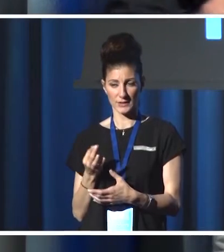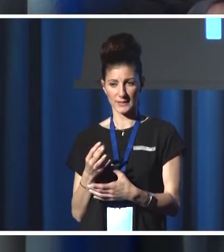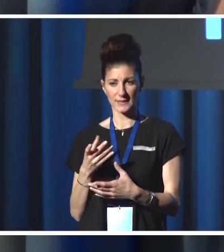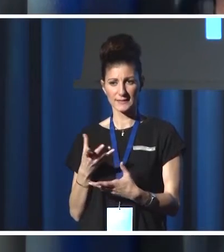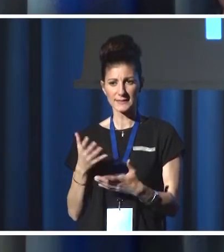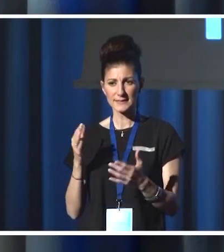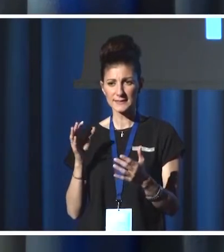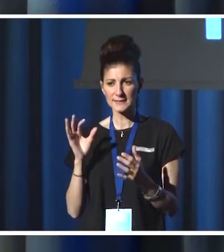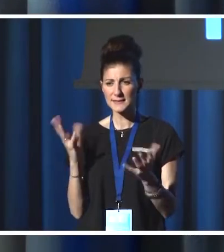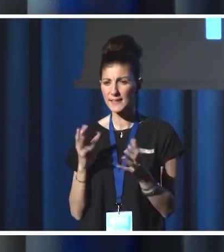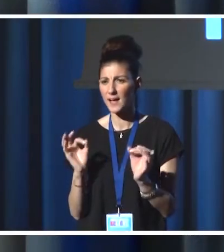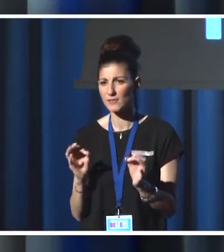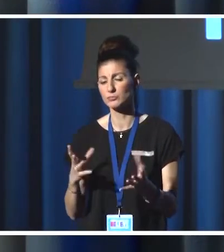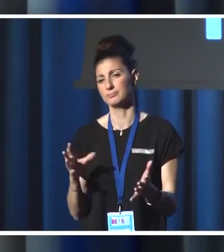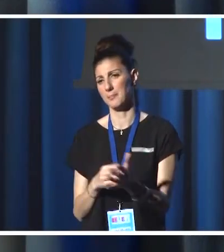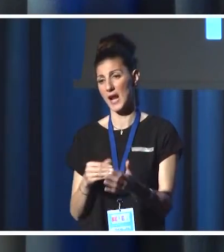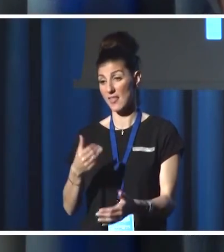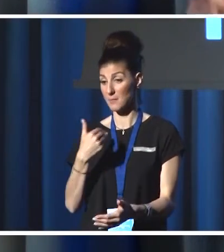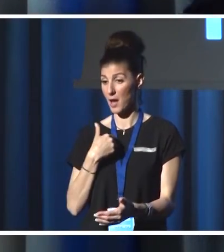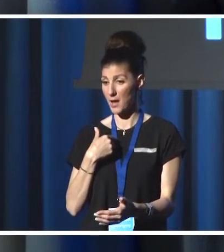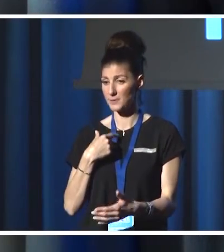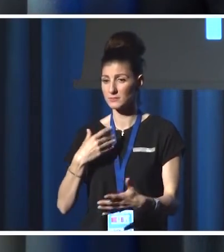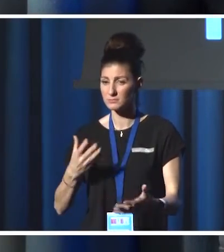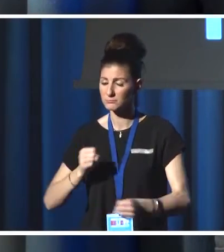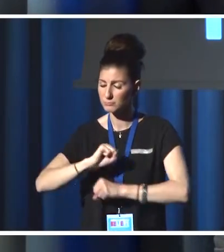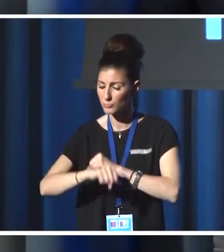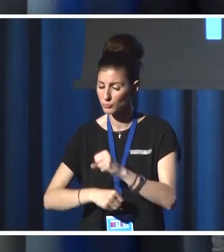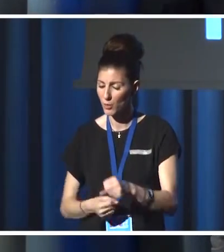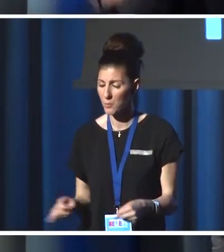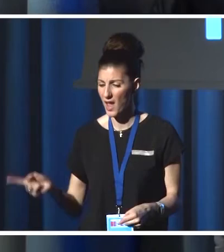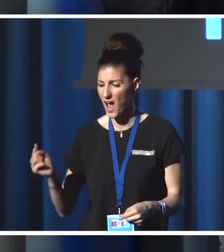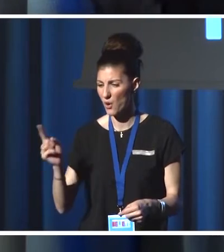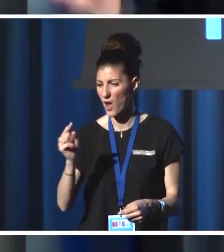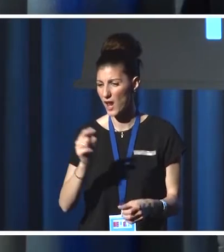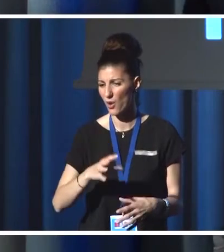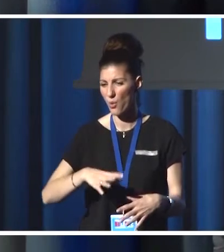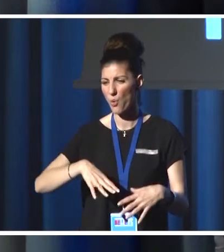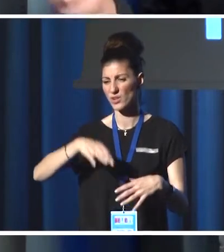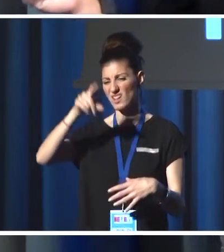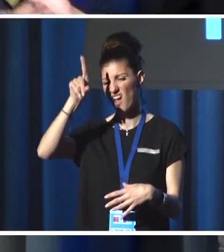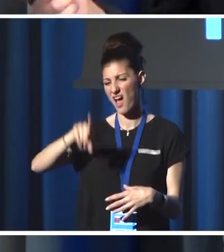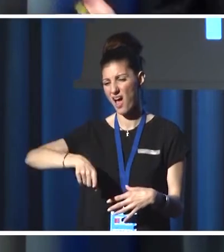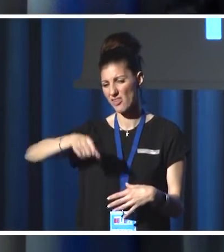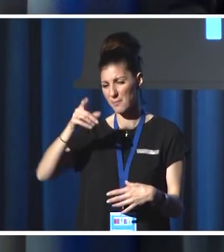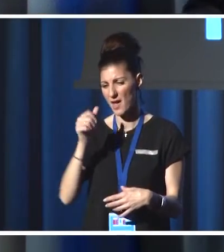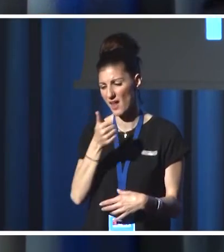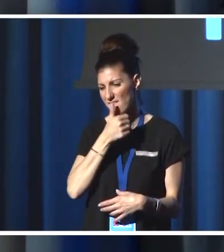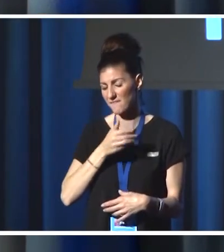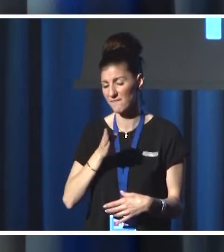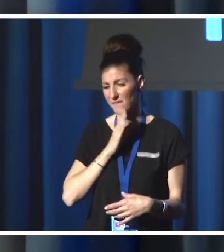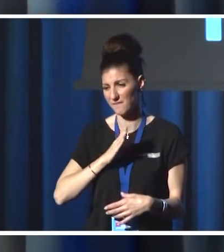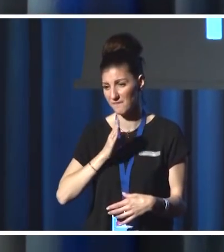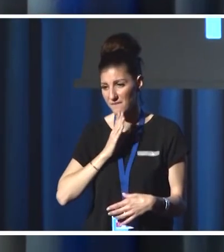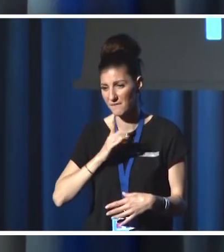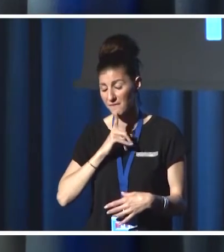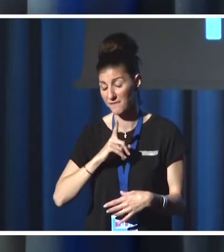κάνουμε κάτι έξω από ν απ τα καθημερινά λέει πιχ τι το θες ρε κώστα να